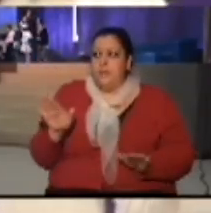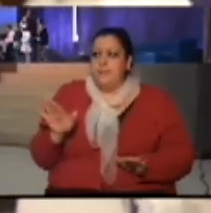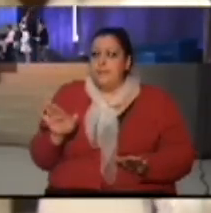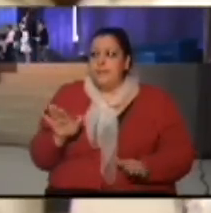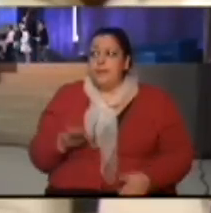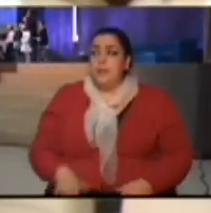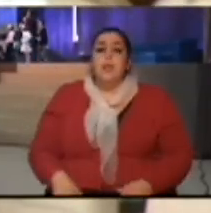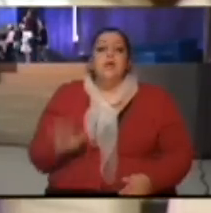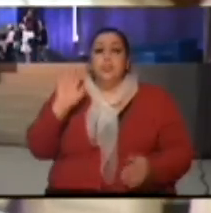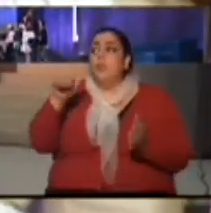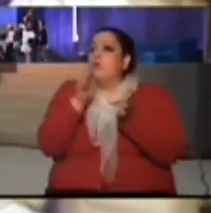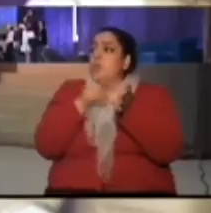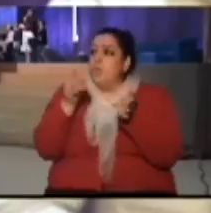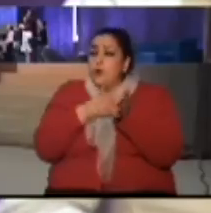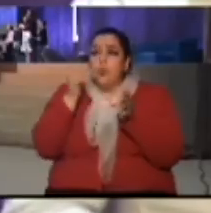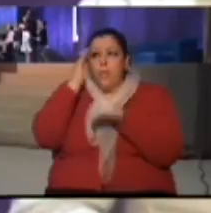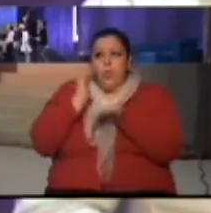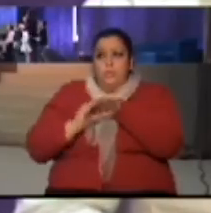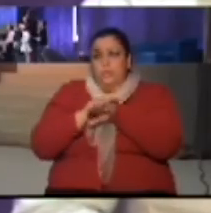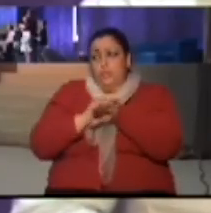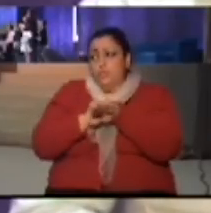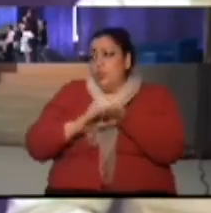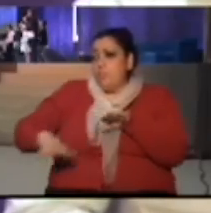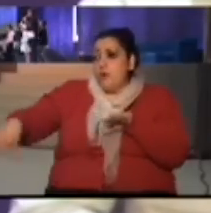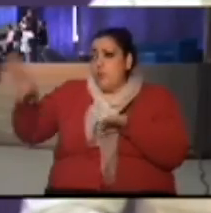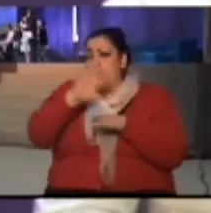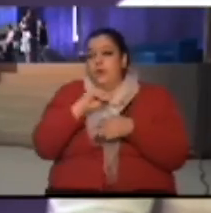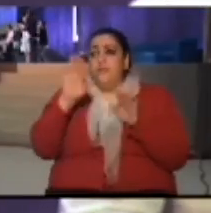յուղի օծությունը վերականգնվի Տեր ամենակարող,